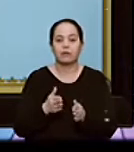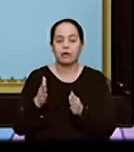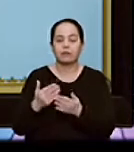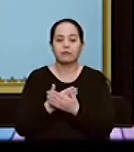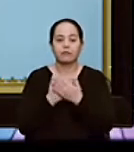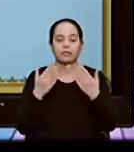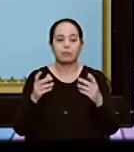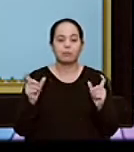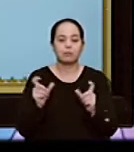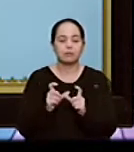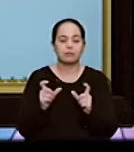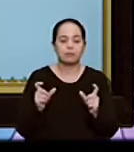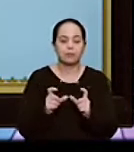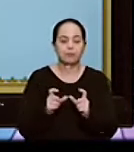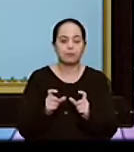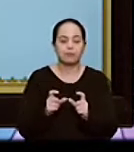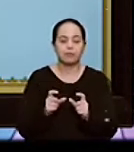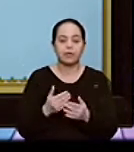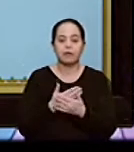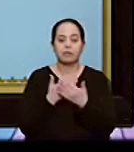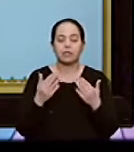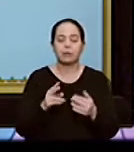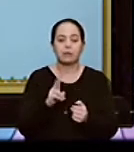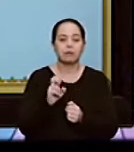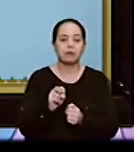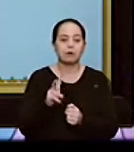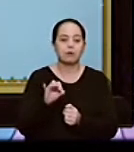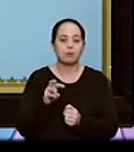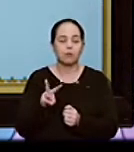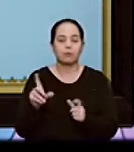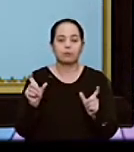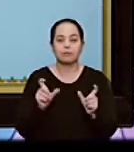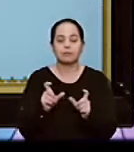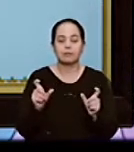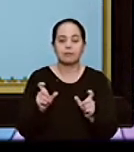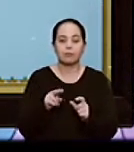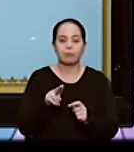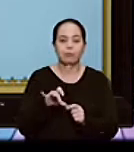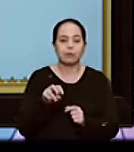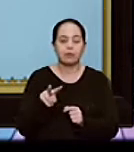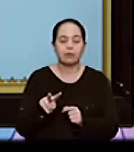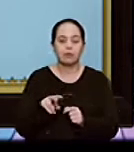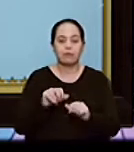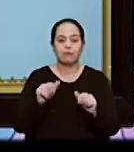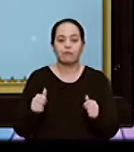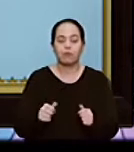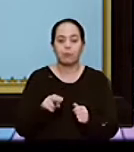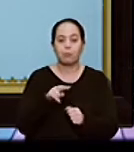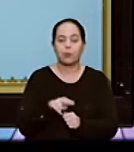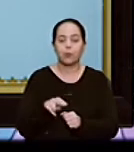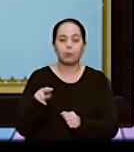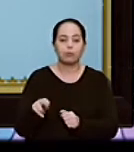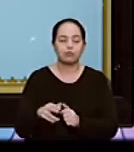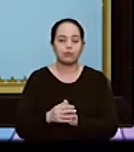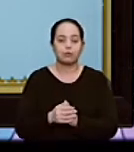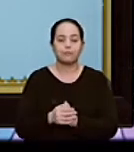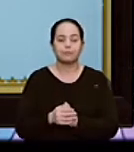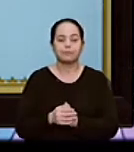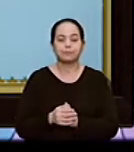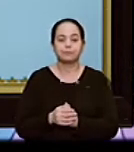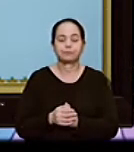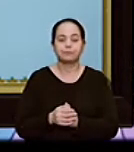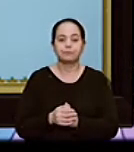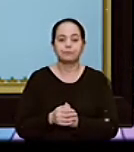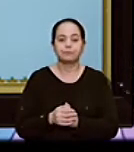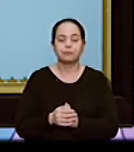небе синим. В небе каком? Синим, прилагательное в форме предложного падежа.